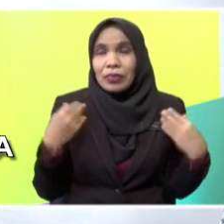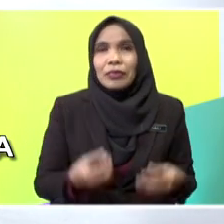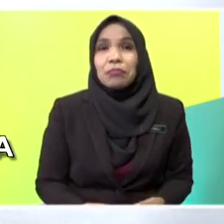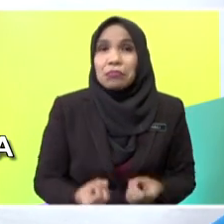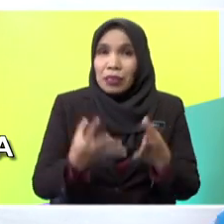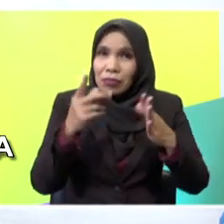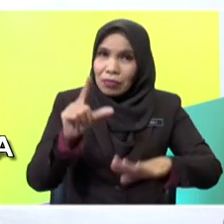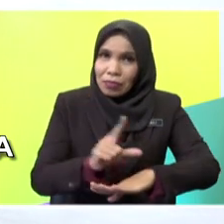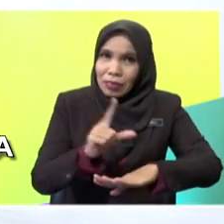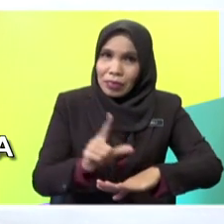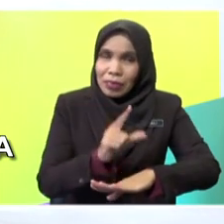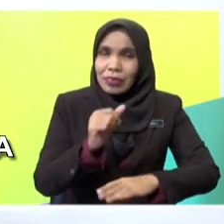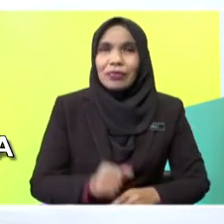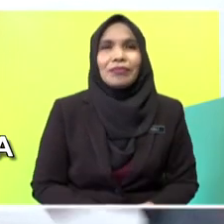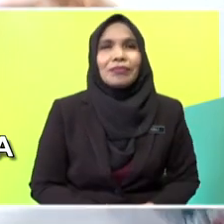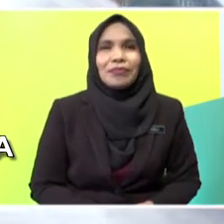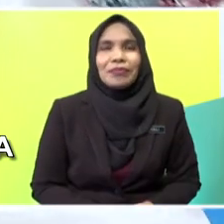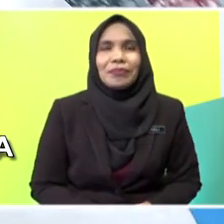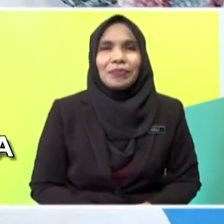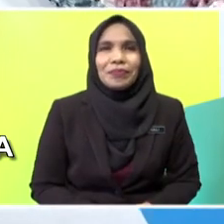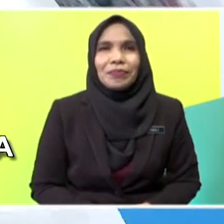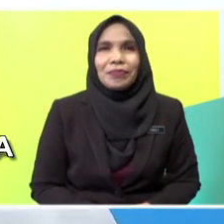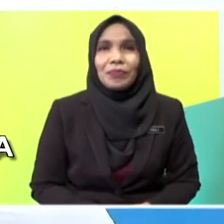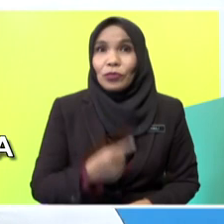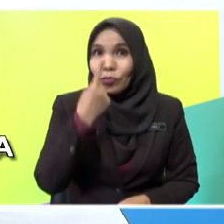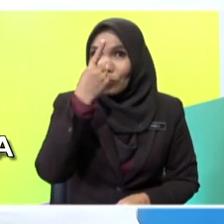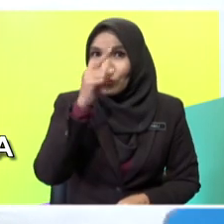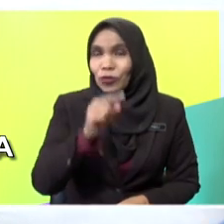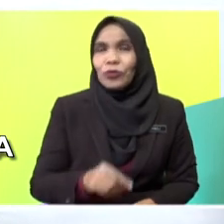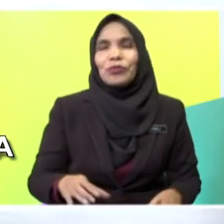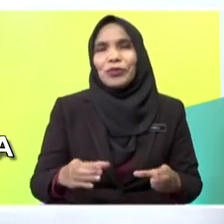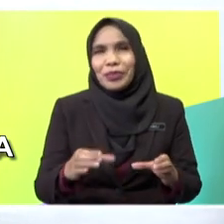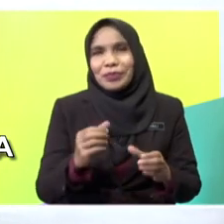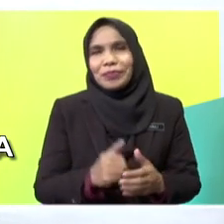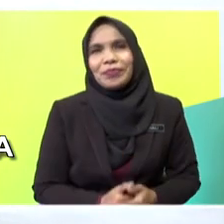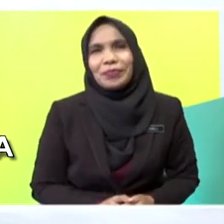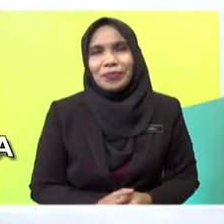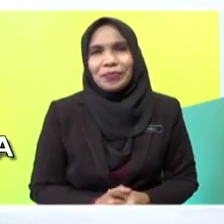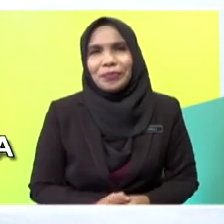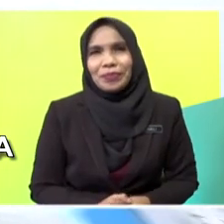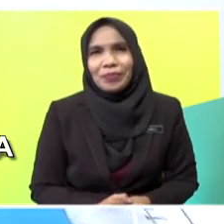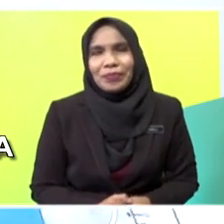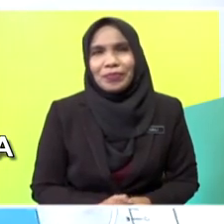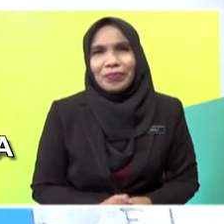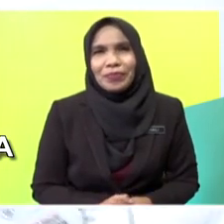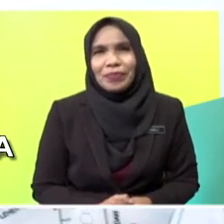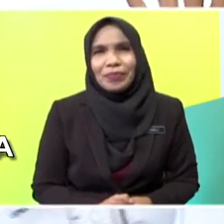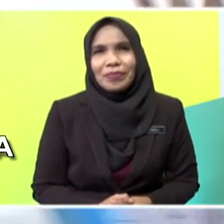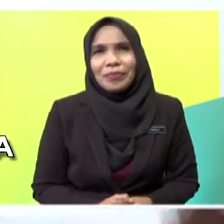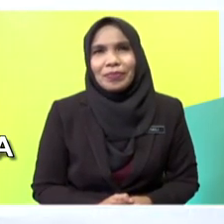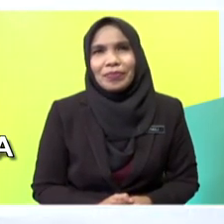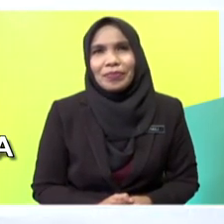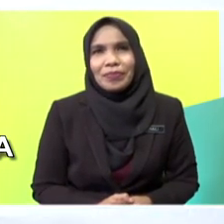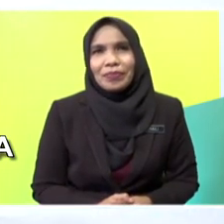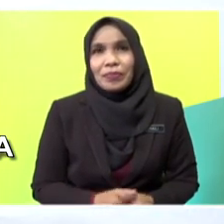Nantra, kita dah habis okay, bahagian leher. Okey, tadi kita dah buat bahagian hadapan.